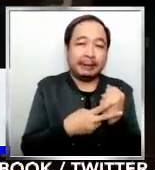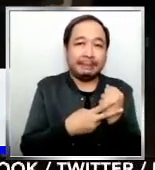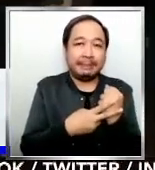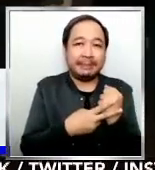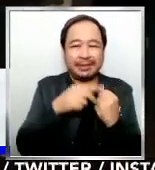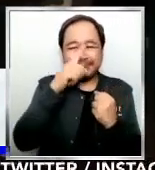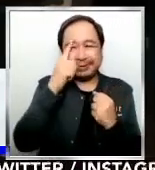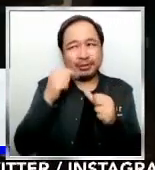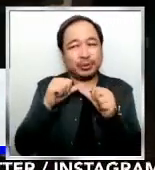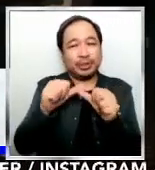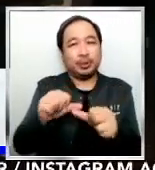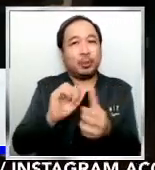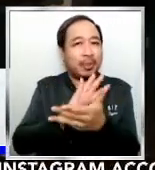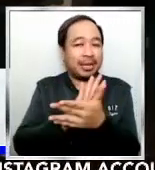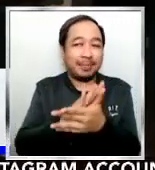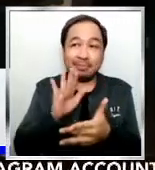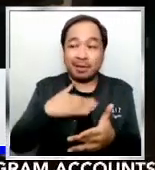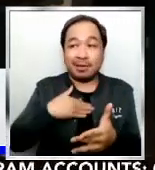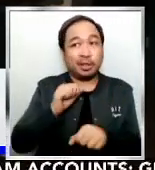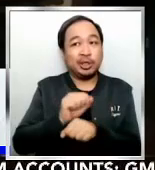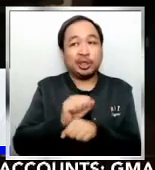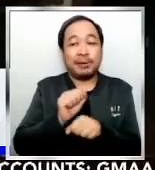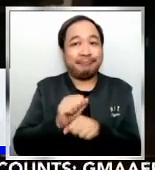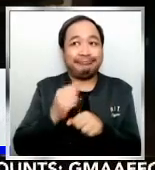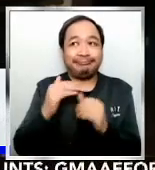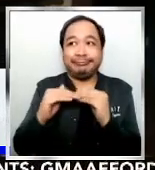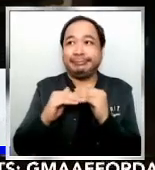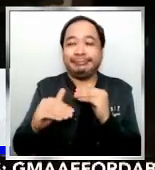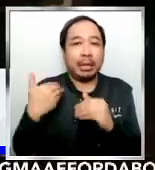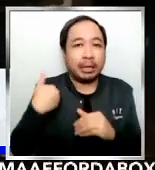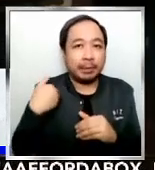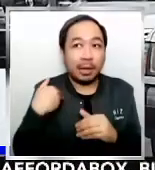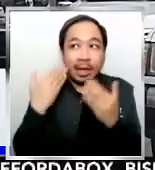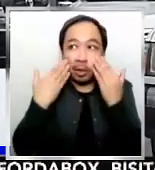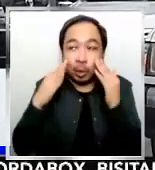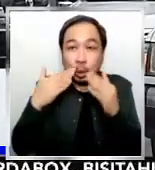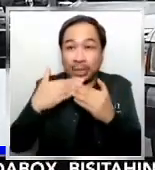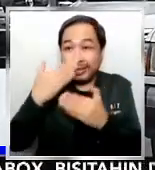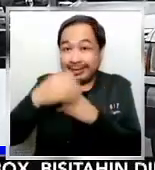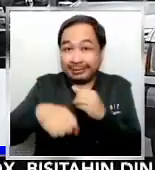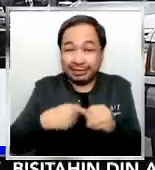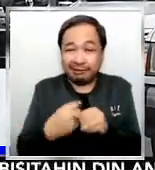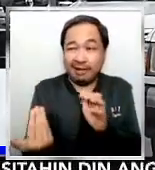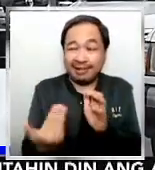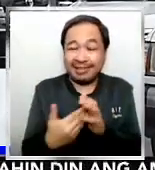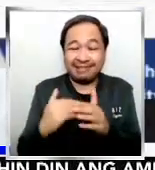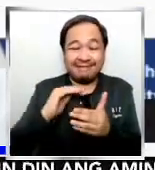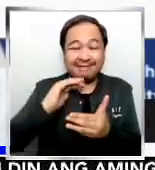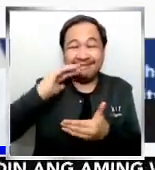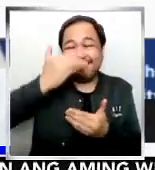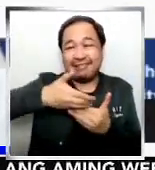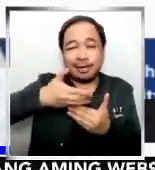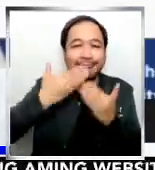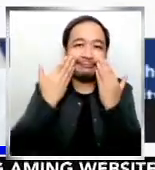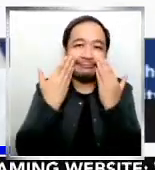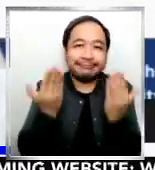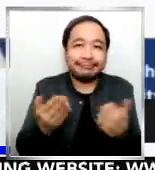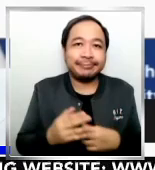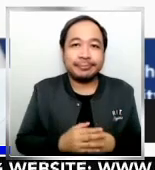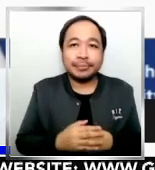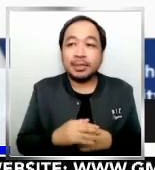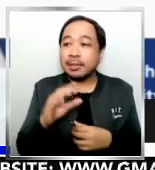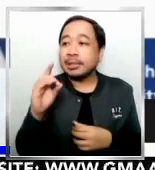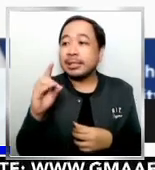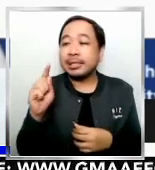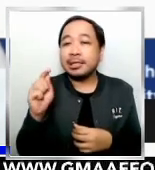kung next year baka mag-lockdown na naman. Paalala pa ng DTI, hanggang December